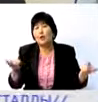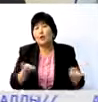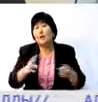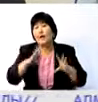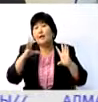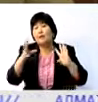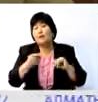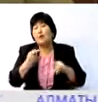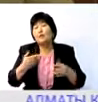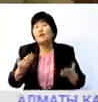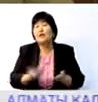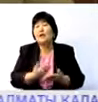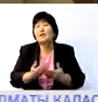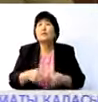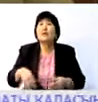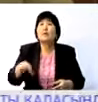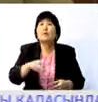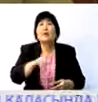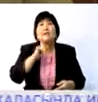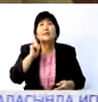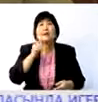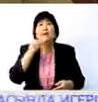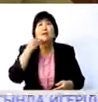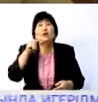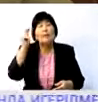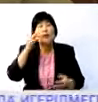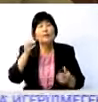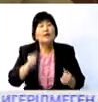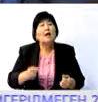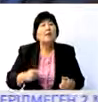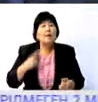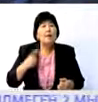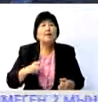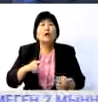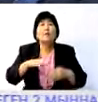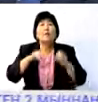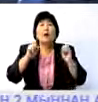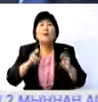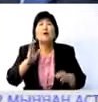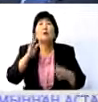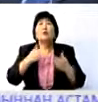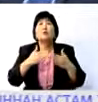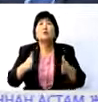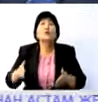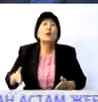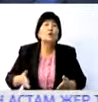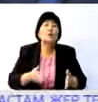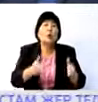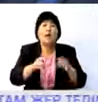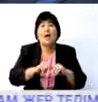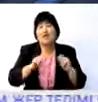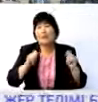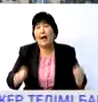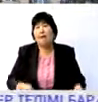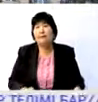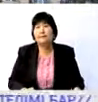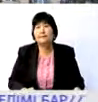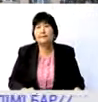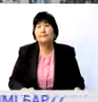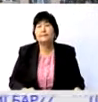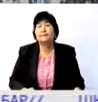келгенде бұл жаңашылдықтың бәрі жастардың сапалы білім алып, білікті маман болып шығуына жол ашпақ. Әкімжан Жұлтаев, Талғат Ыстығов,